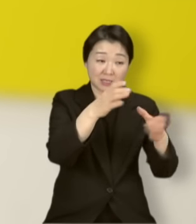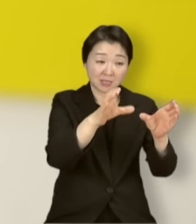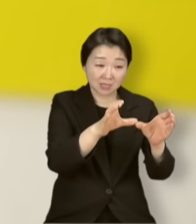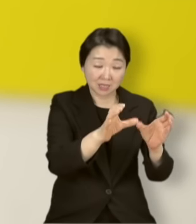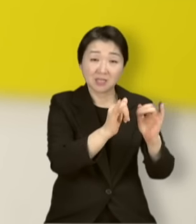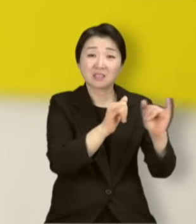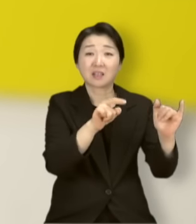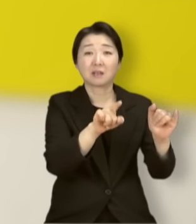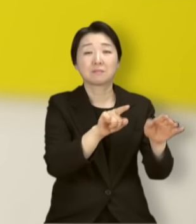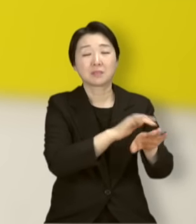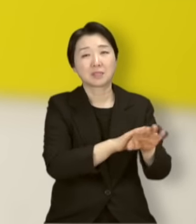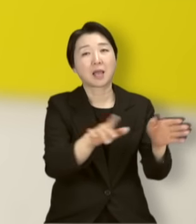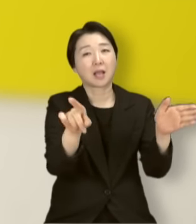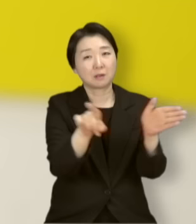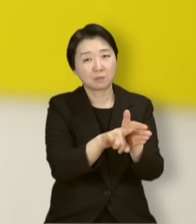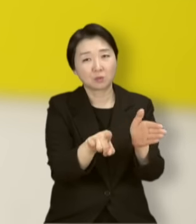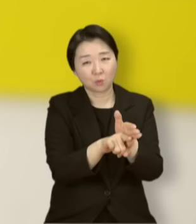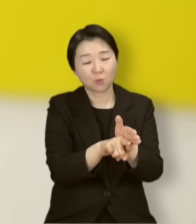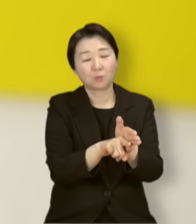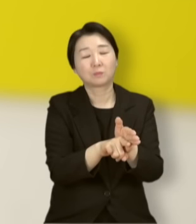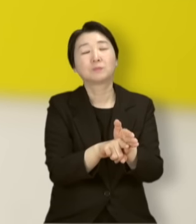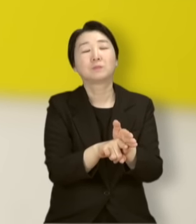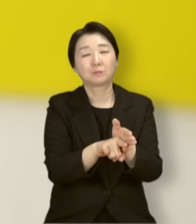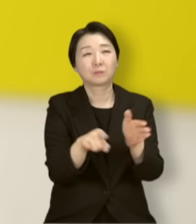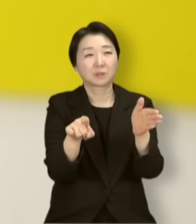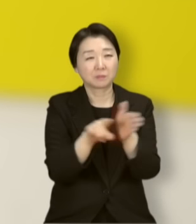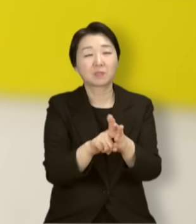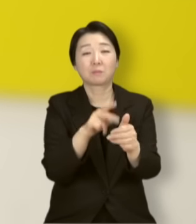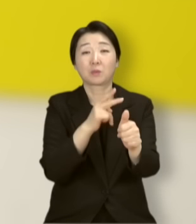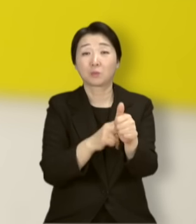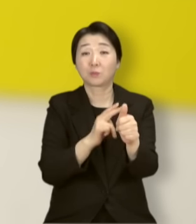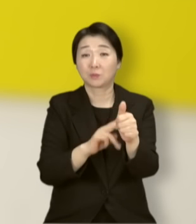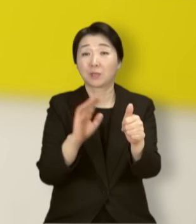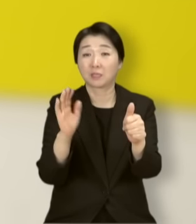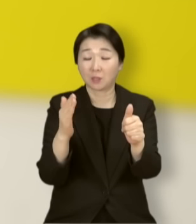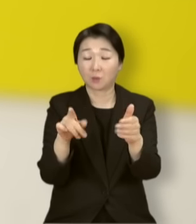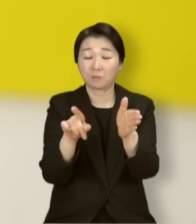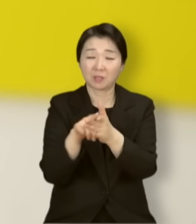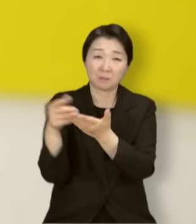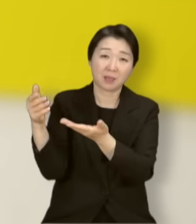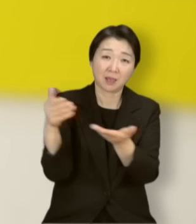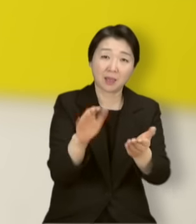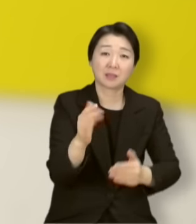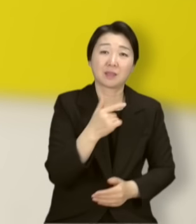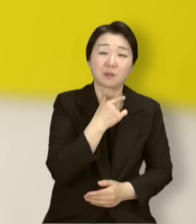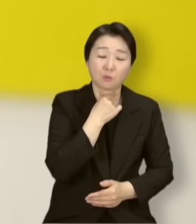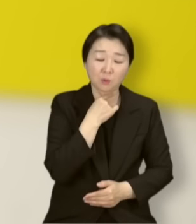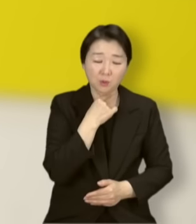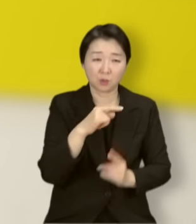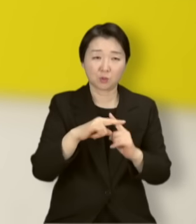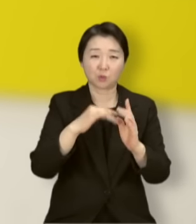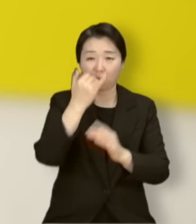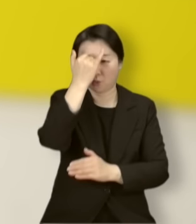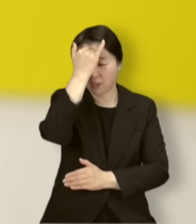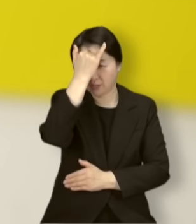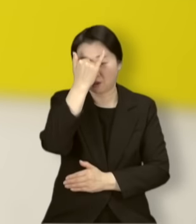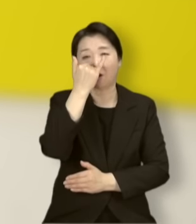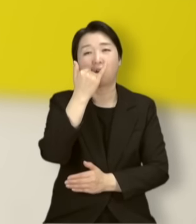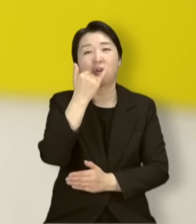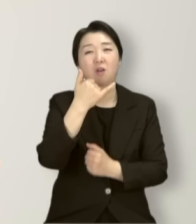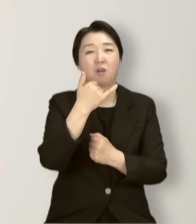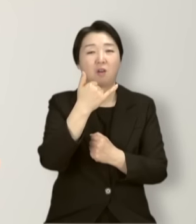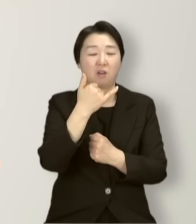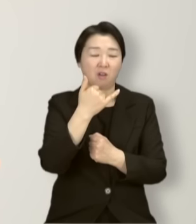잘 믿고 네. 신앙의 세대 계승이 되고 아멘. 그다음에 교회 덕을 위하여 끝까지